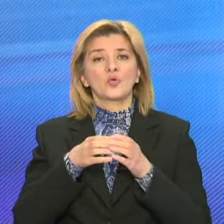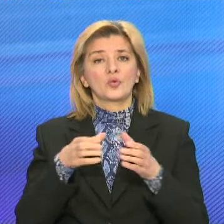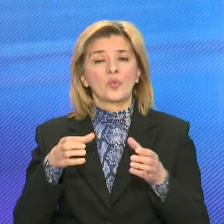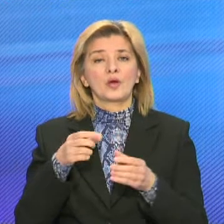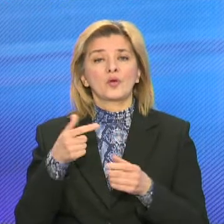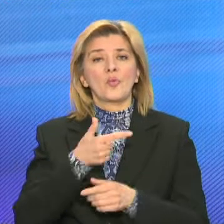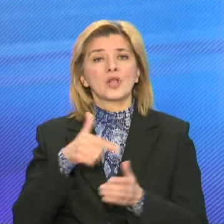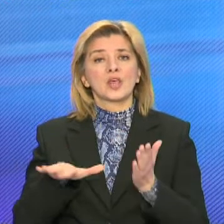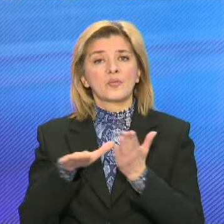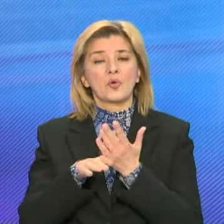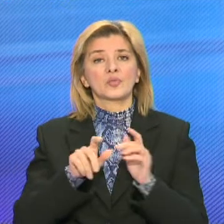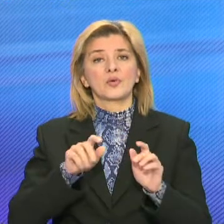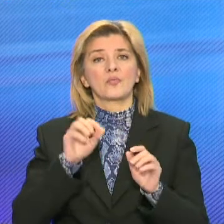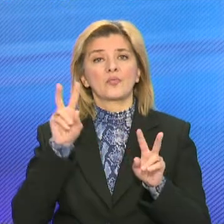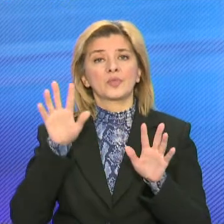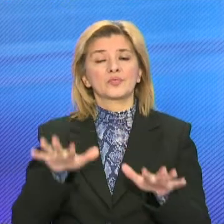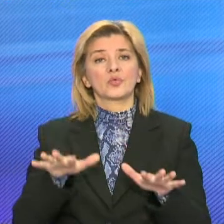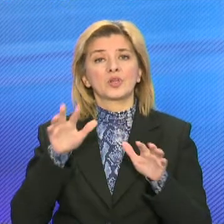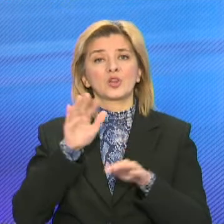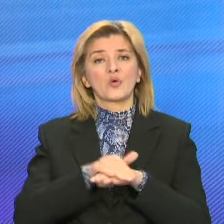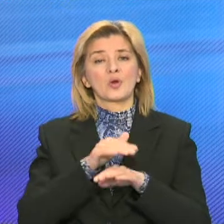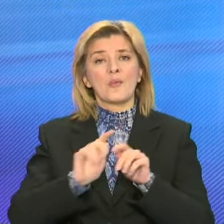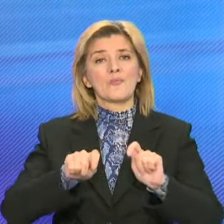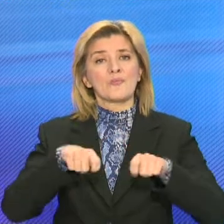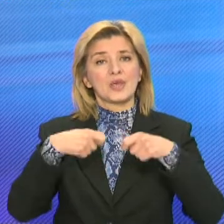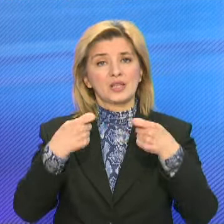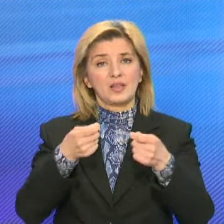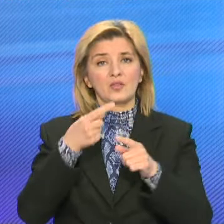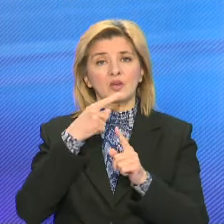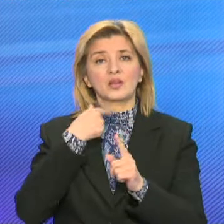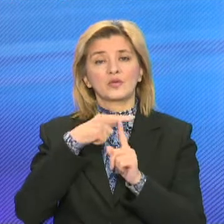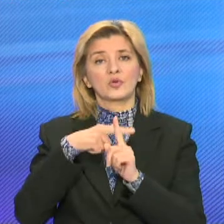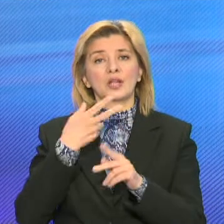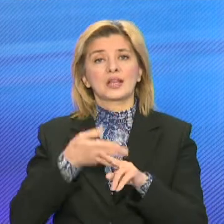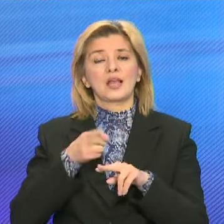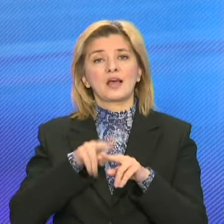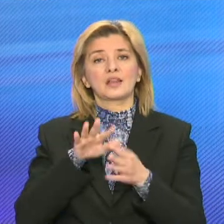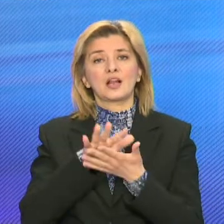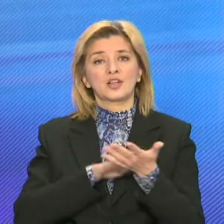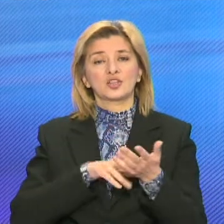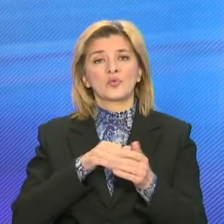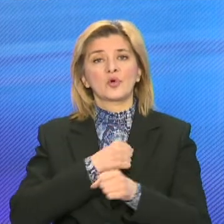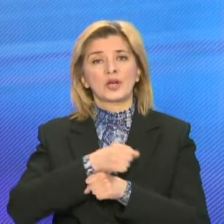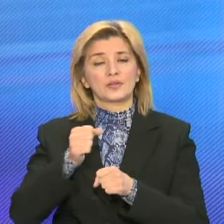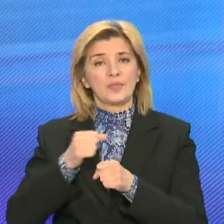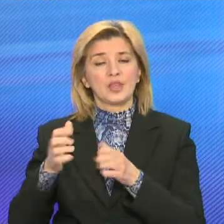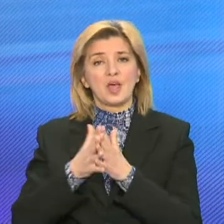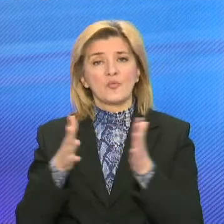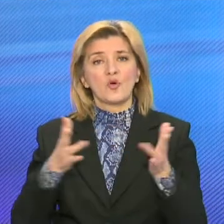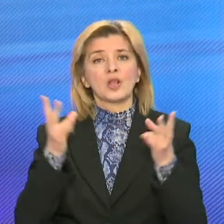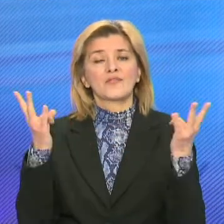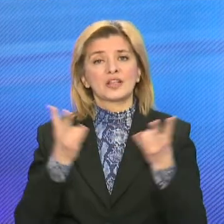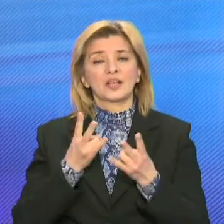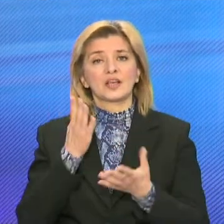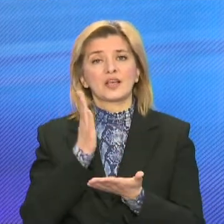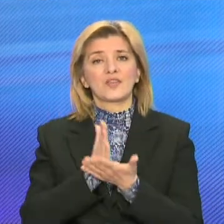Белорусскому товариству Червоного Крыжа для дальнейшего размеркования. Наиболее востребованными являются гигиенические